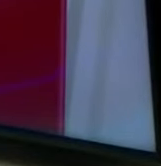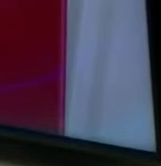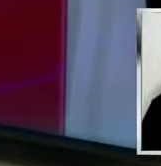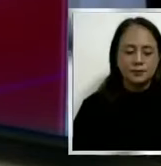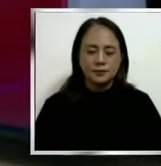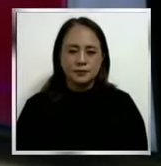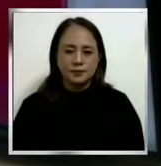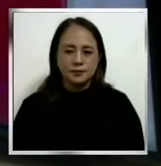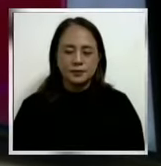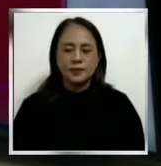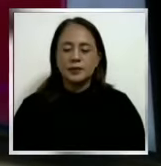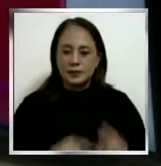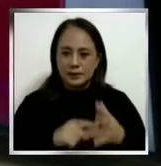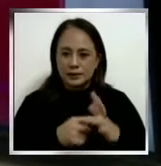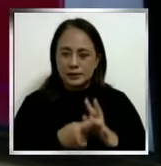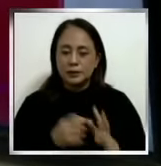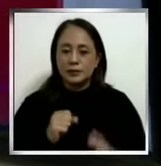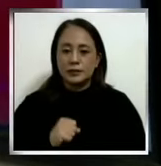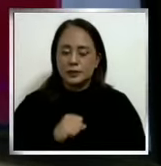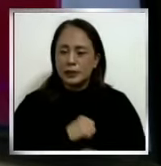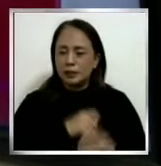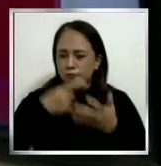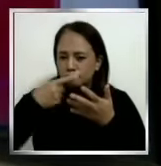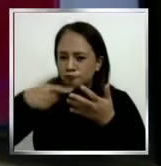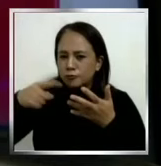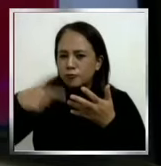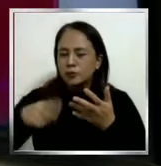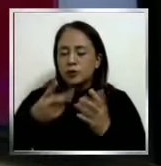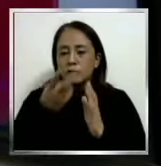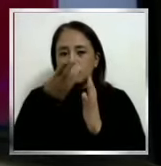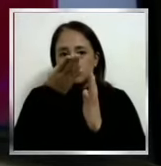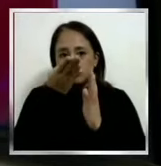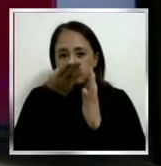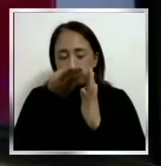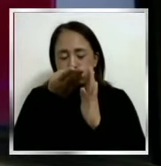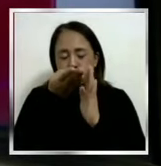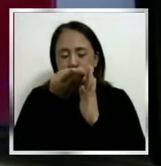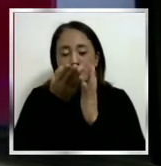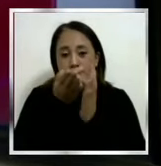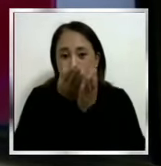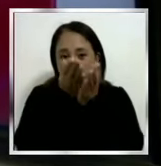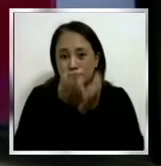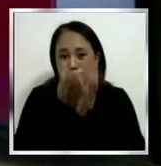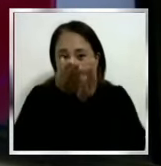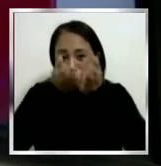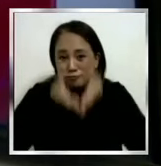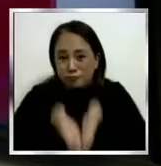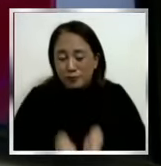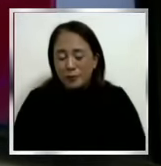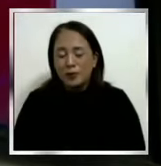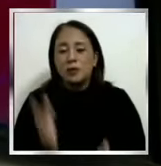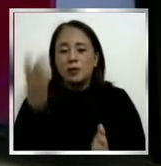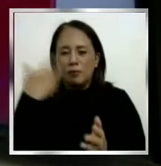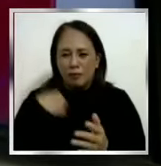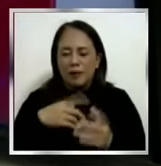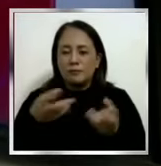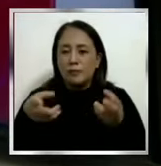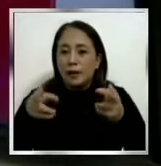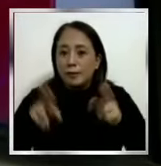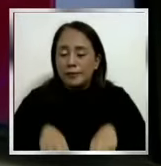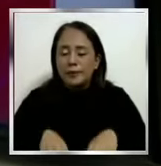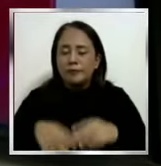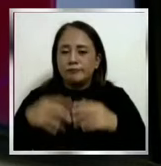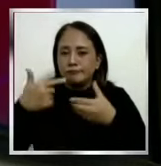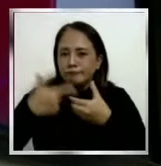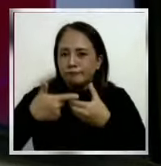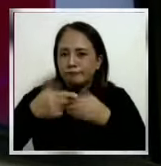Sinimula na rin sa Senado ang investigasyon sa lumubog na MT Princess Empress sa Oriental Mindoro na nagdulot ng oil spill sa probinsya at ilang kalapit